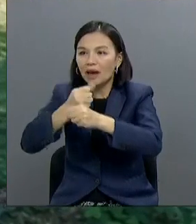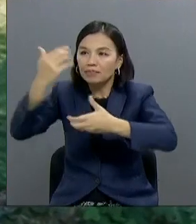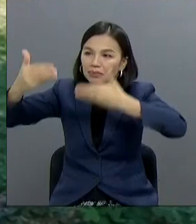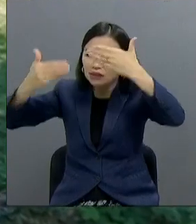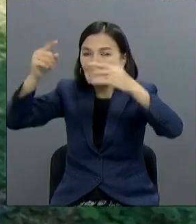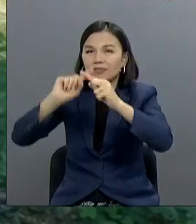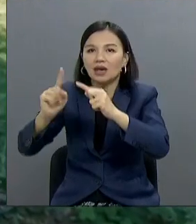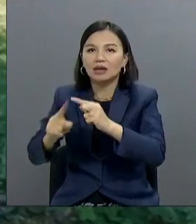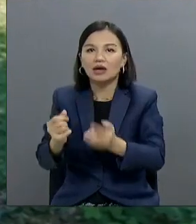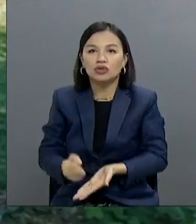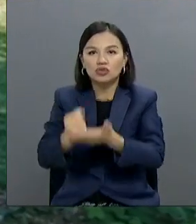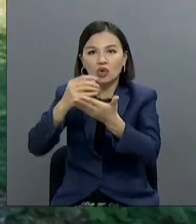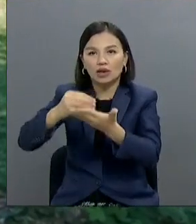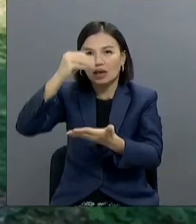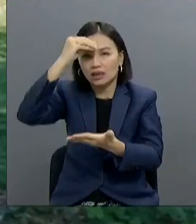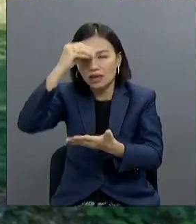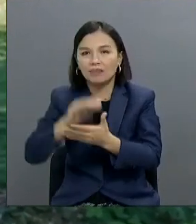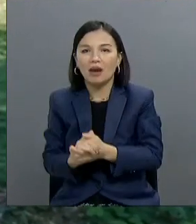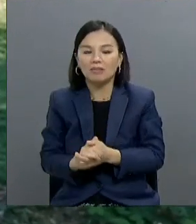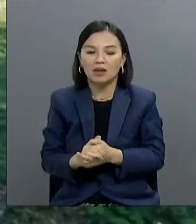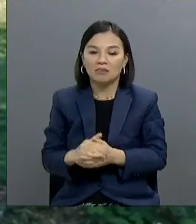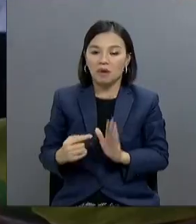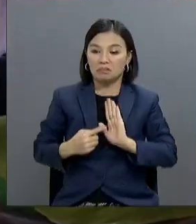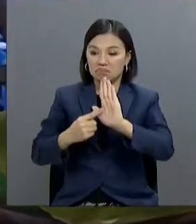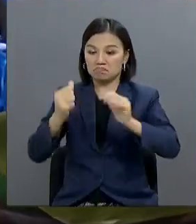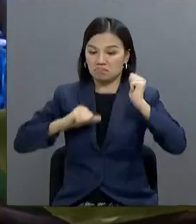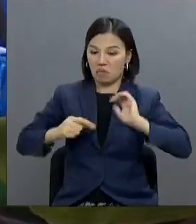นะคะให้นักศึกษามีความกล้าแสดงออกมากยิ่งขึ้นค่ะ